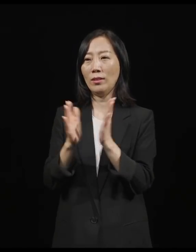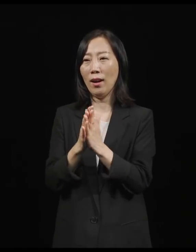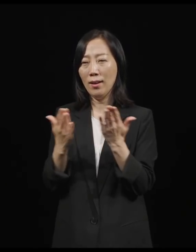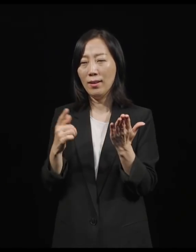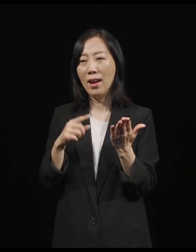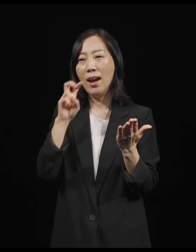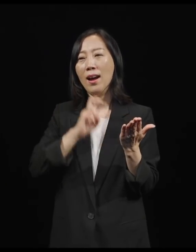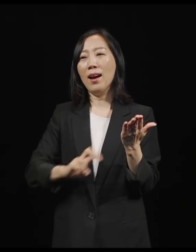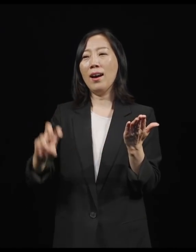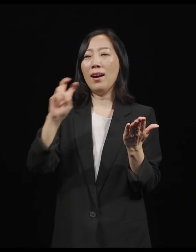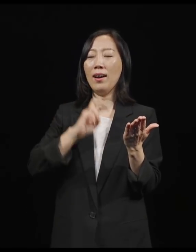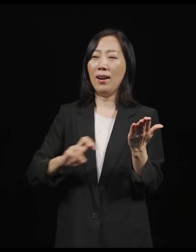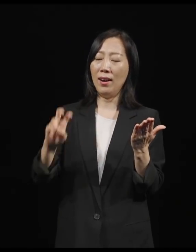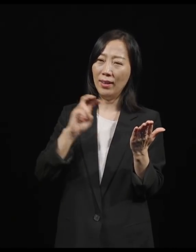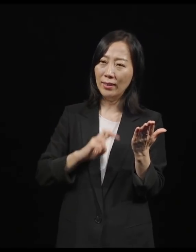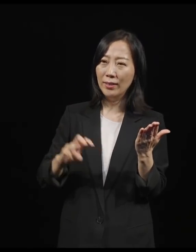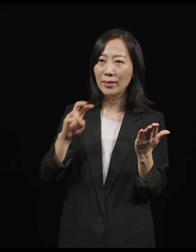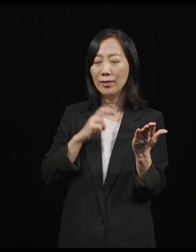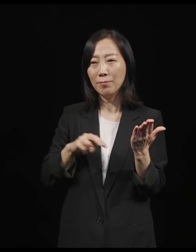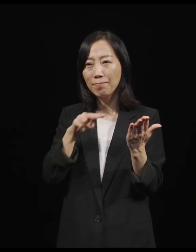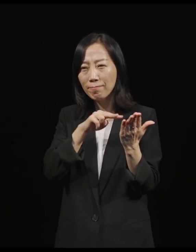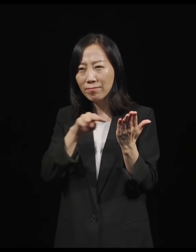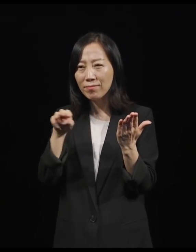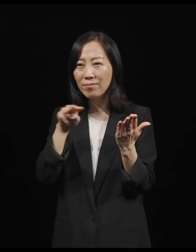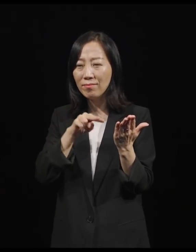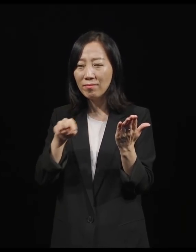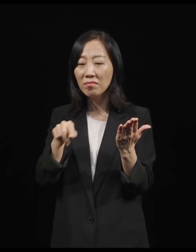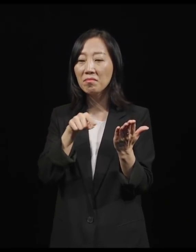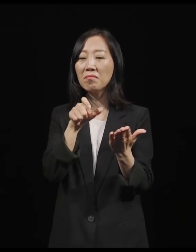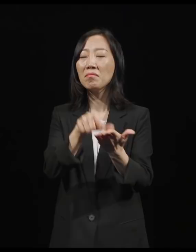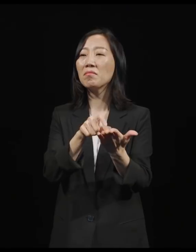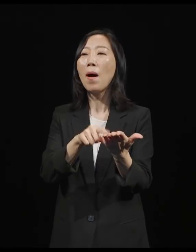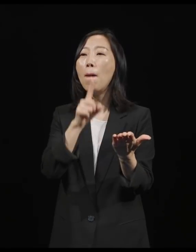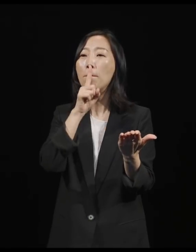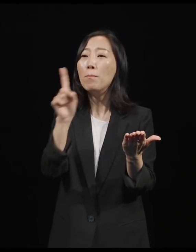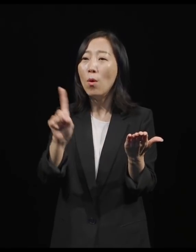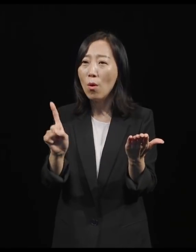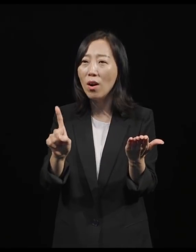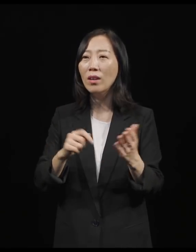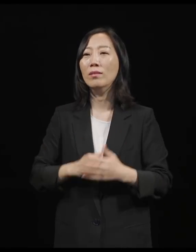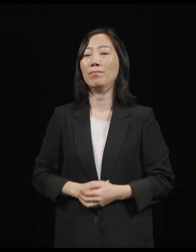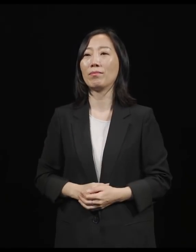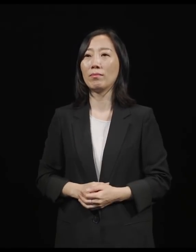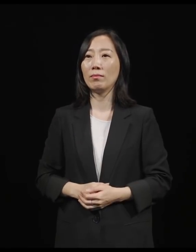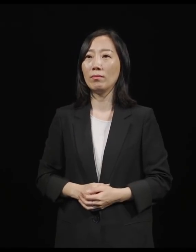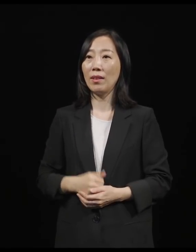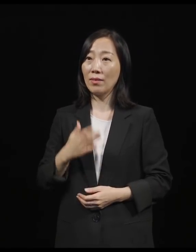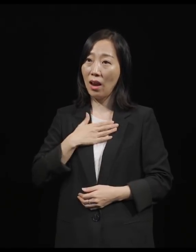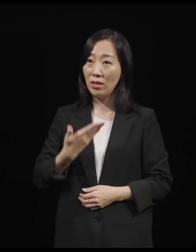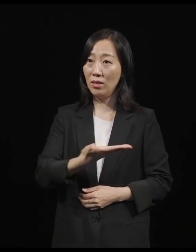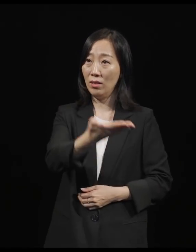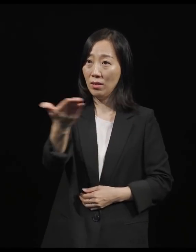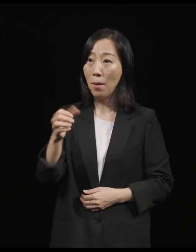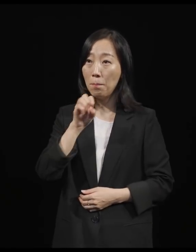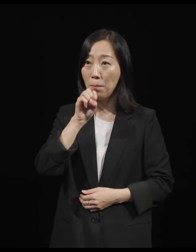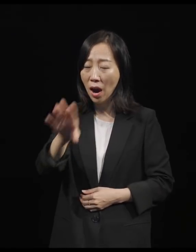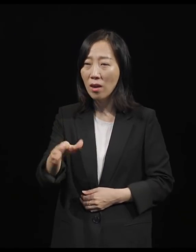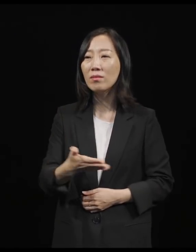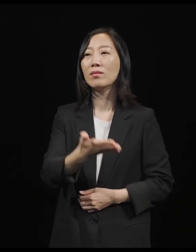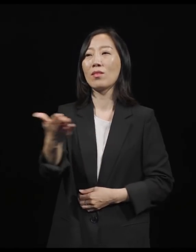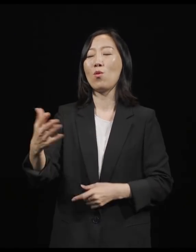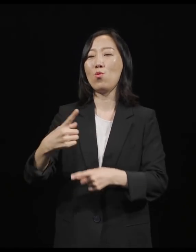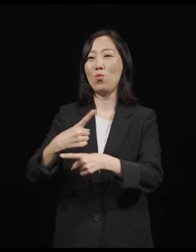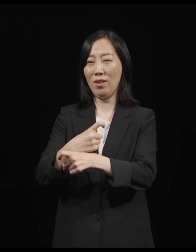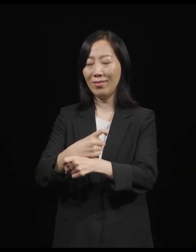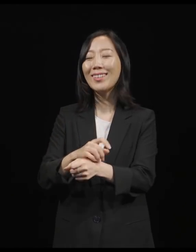펼쳐봤습니다. 그런데 성경에 이런 말씀이 써 있는 거예요. 나는 너희에게 이르노니 너의 원수를